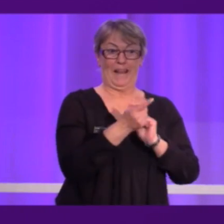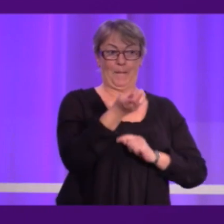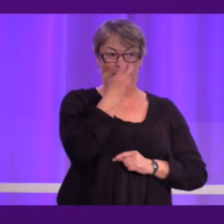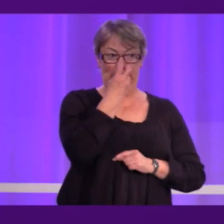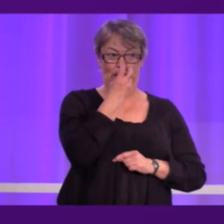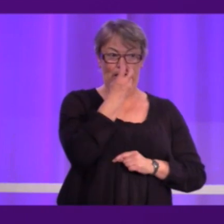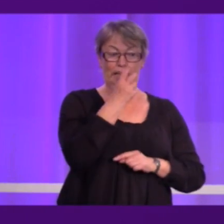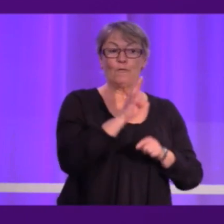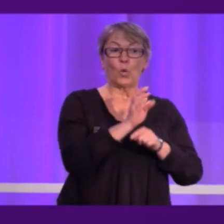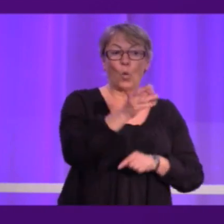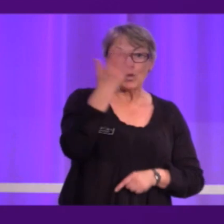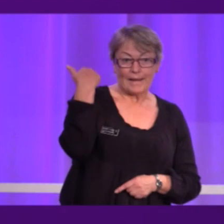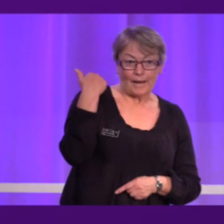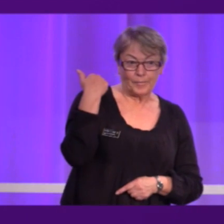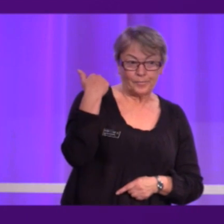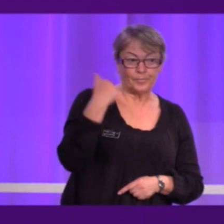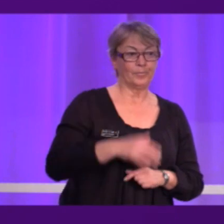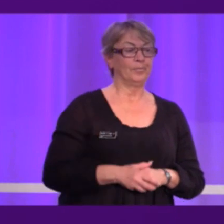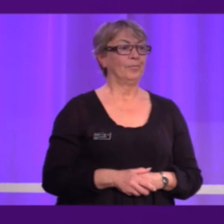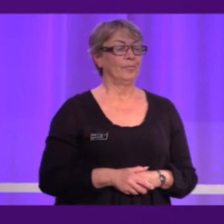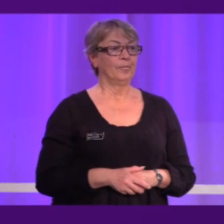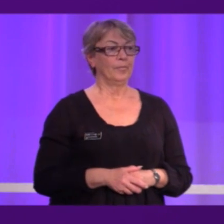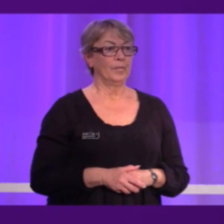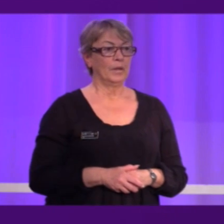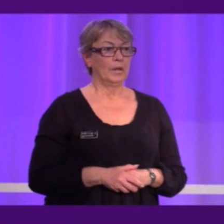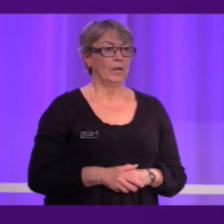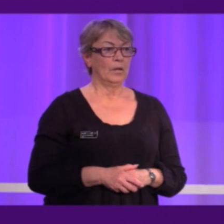det är 14 år sedan.